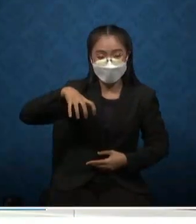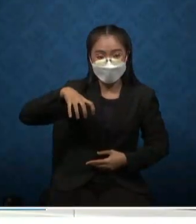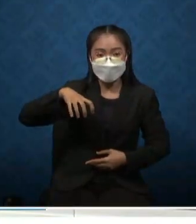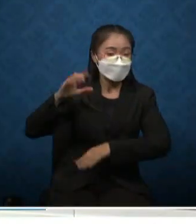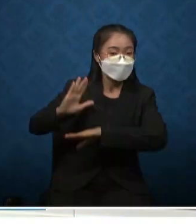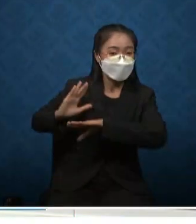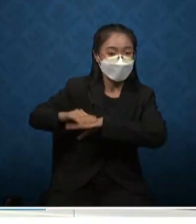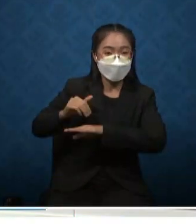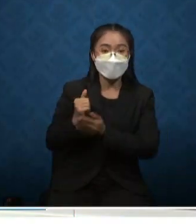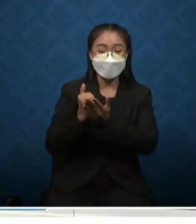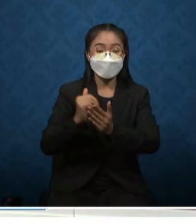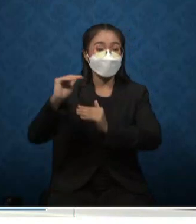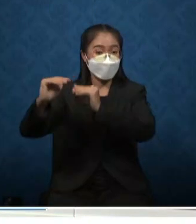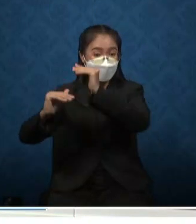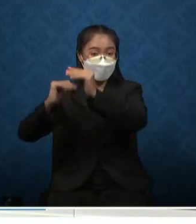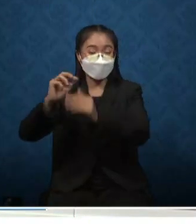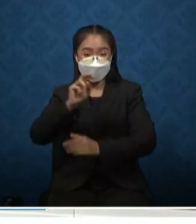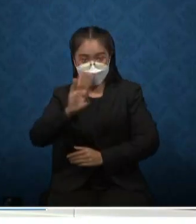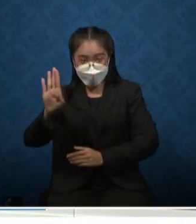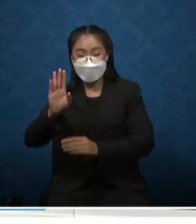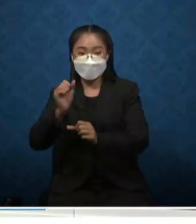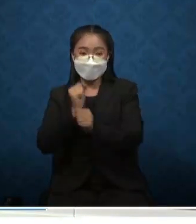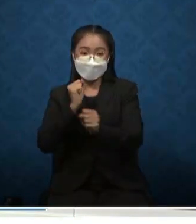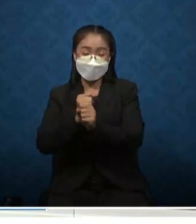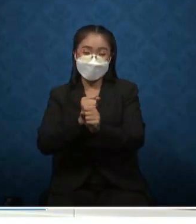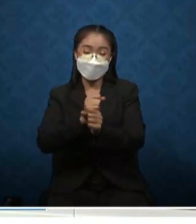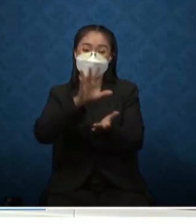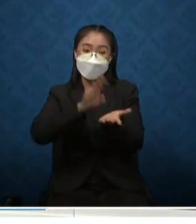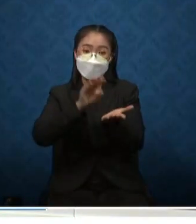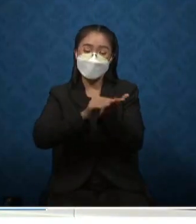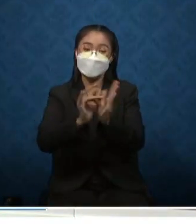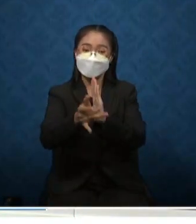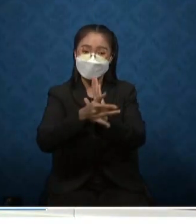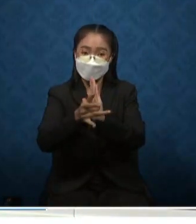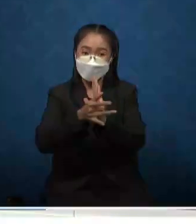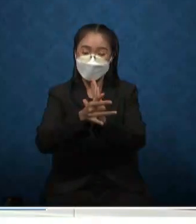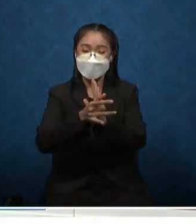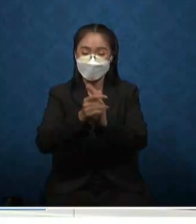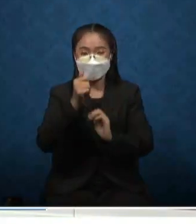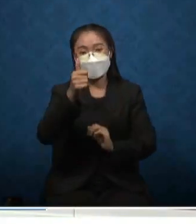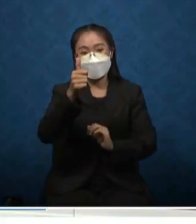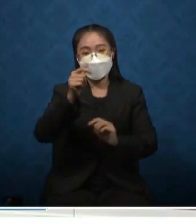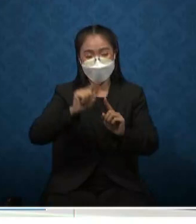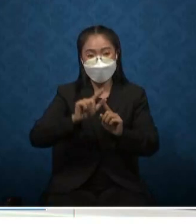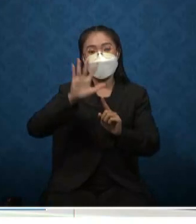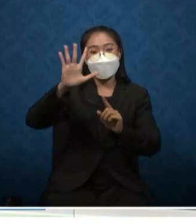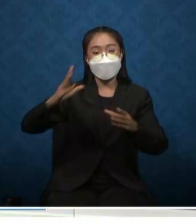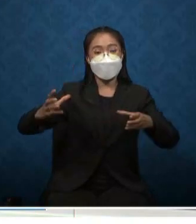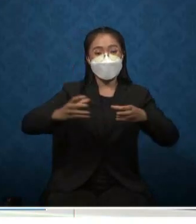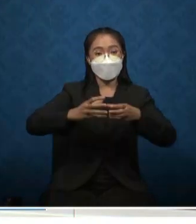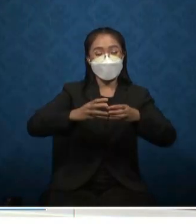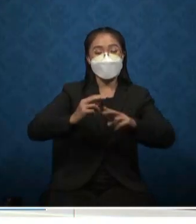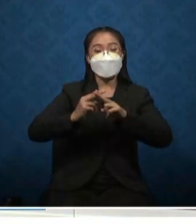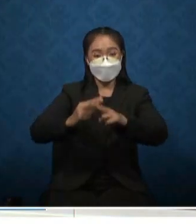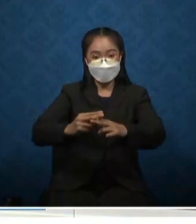จะพัฒนาระบบและจัดทำDigital platformได้ 5หน่วยงานภาคเอกชน